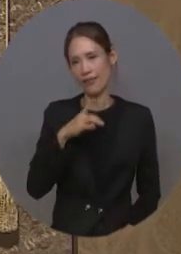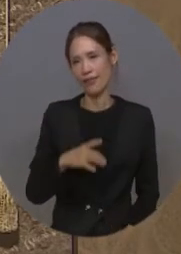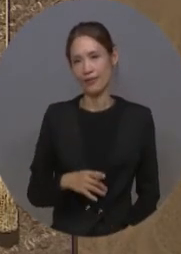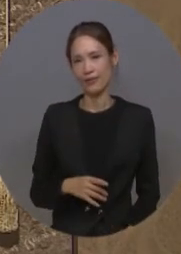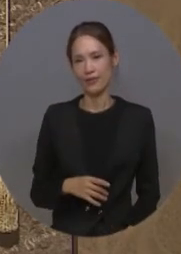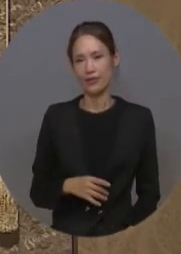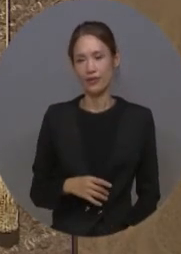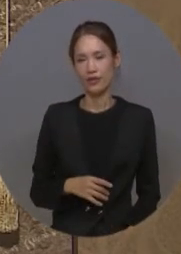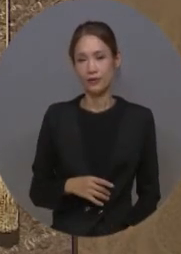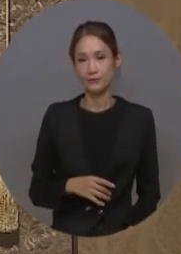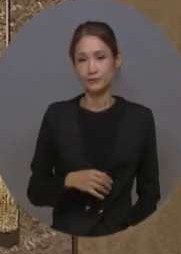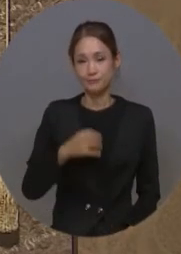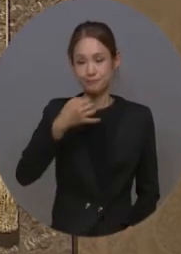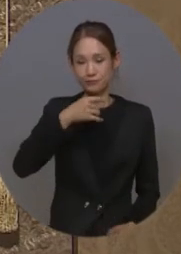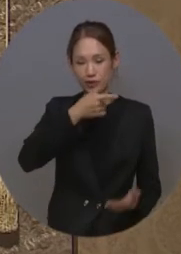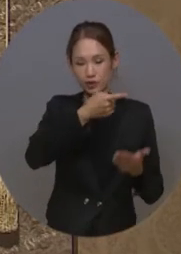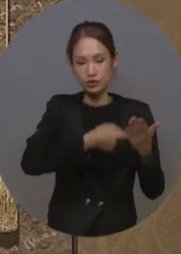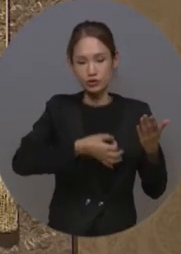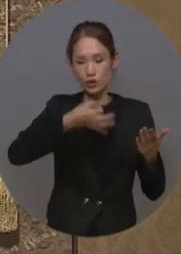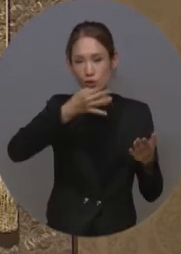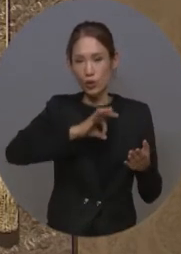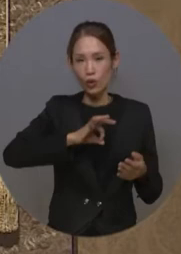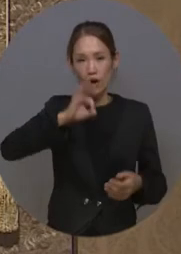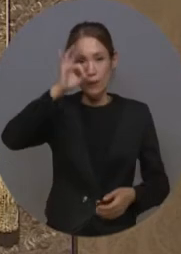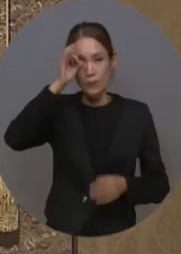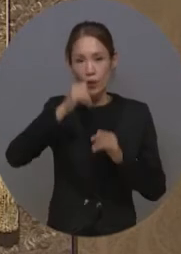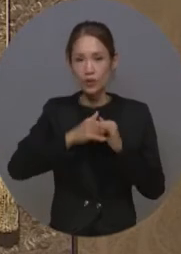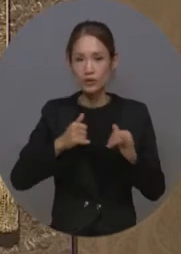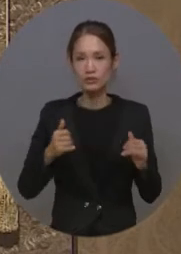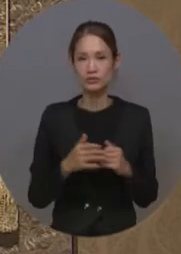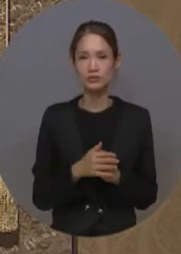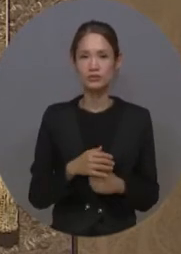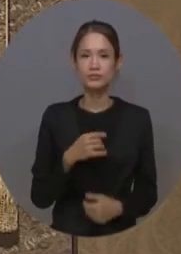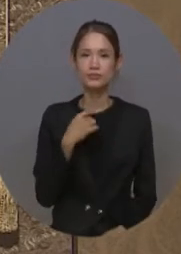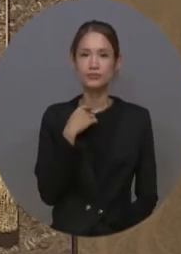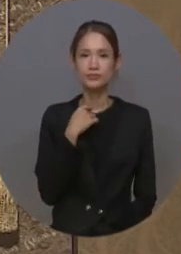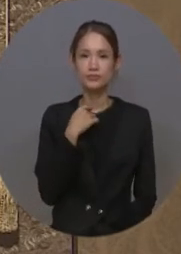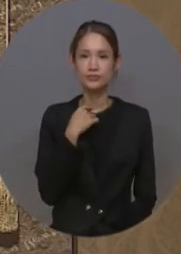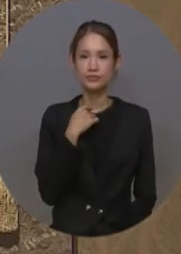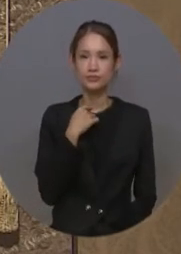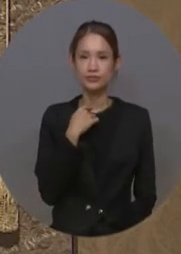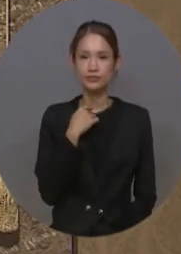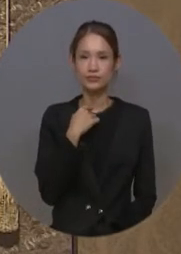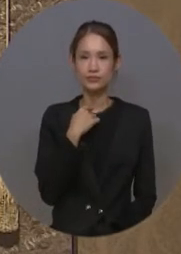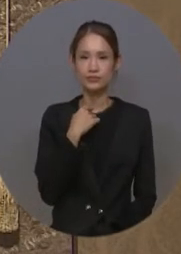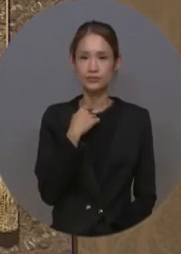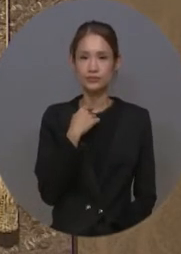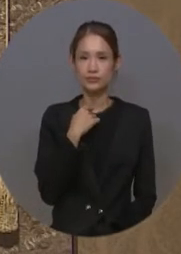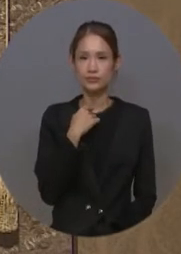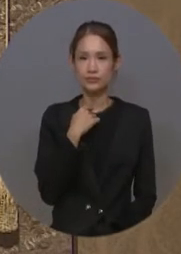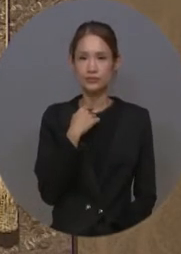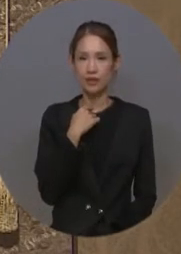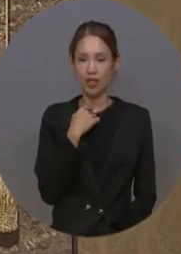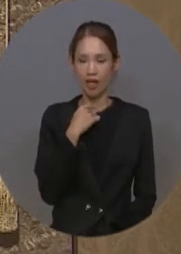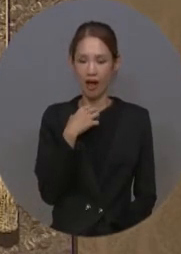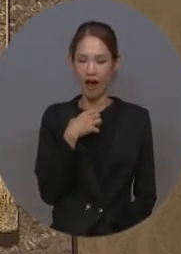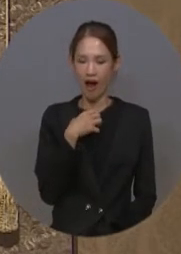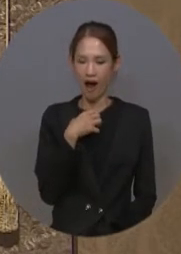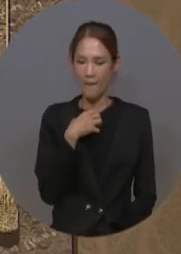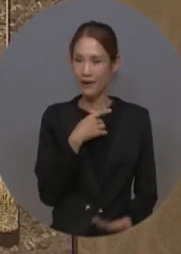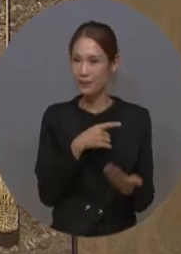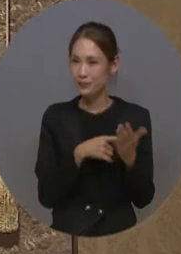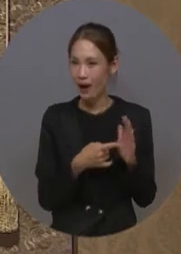우스갯소리로 수술 후 효과 보는 경우가 목구멍을 이렇게 칼집을 내놔서 좀 험한 표현인가요?